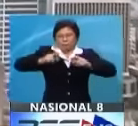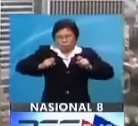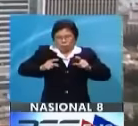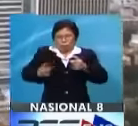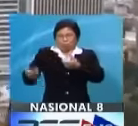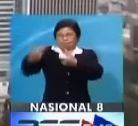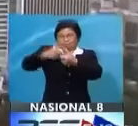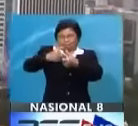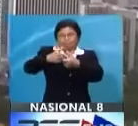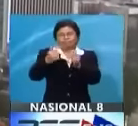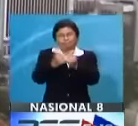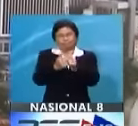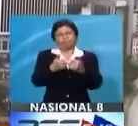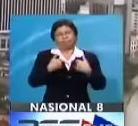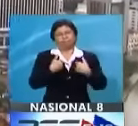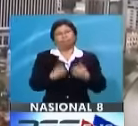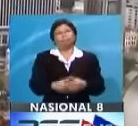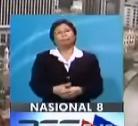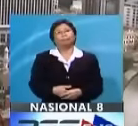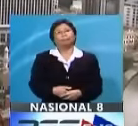swasta.